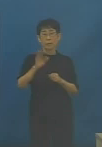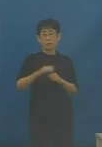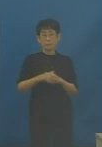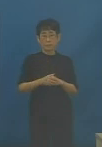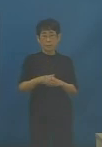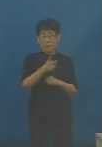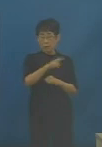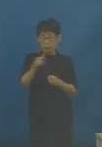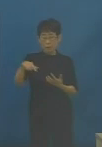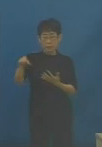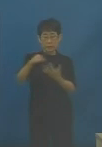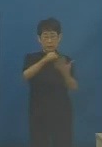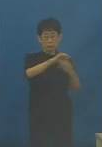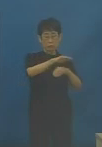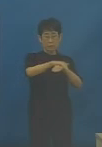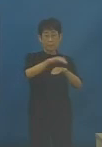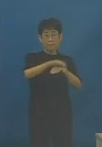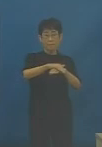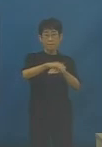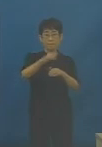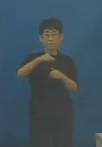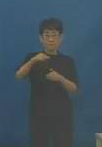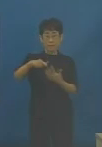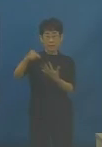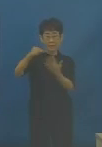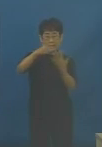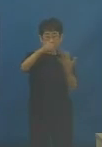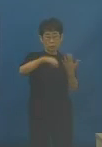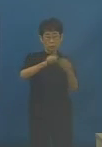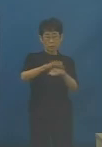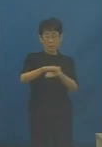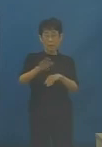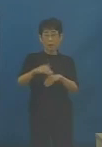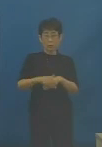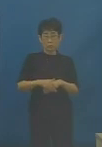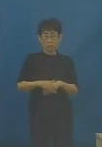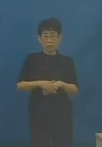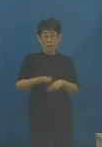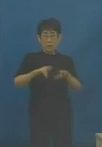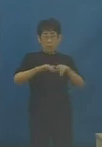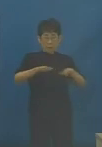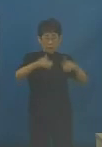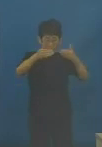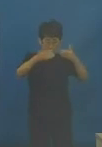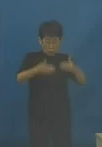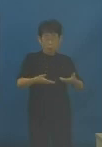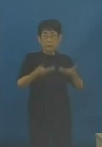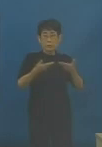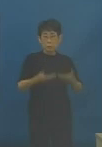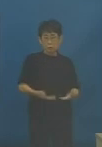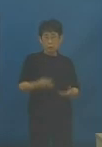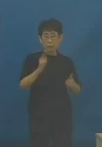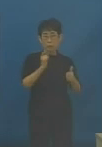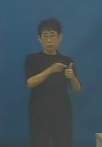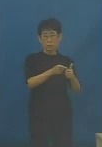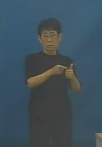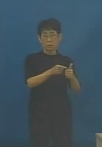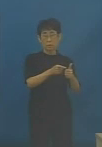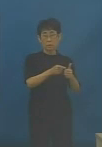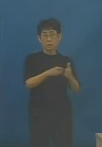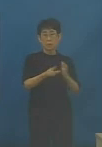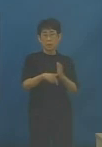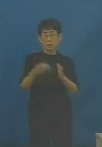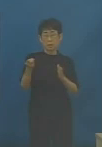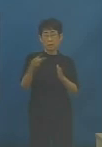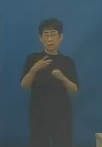同じ知事会の中でも議論されました、まん延防止等重点措置に代わる措置、として政府の